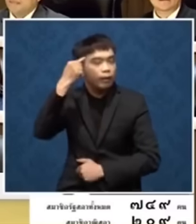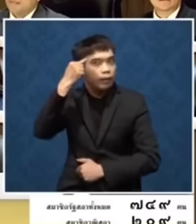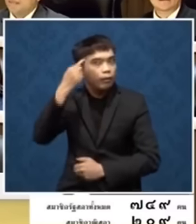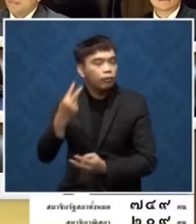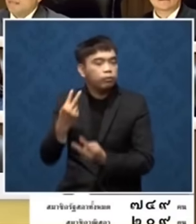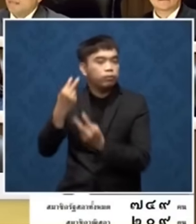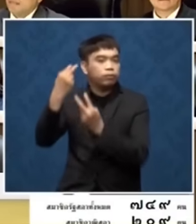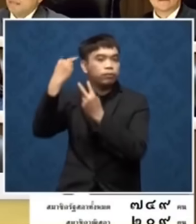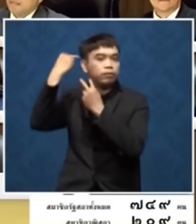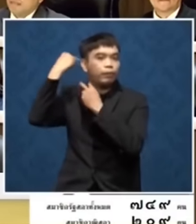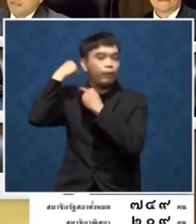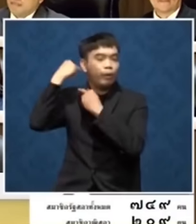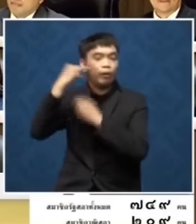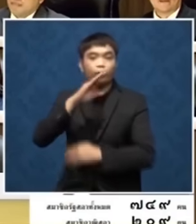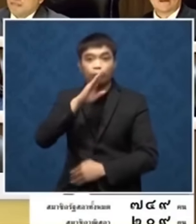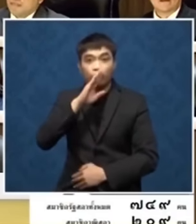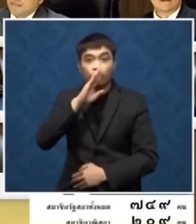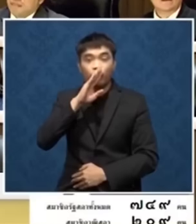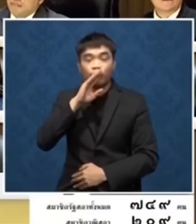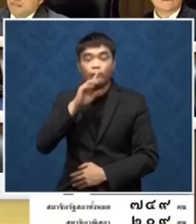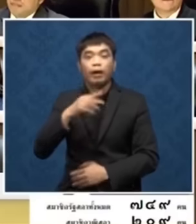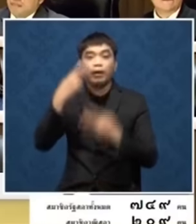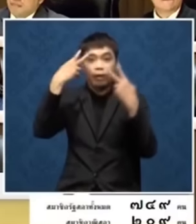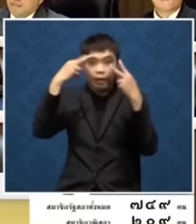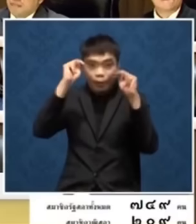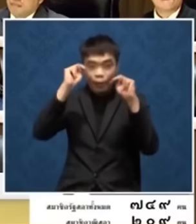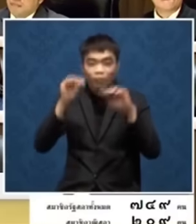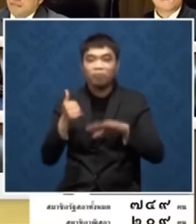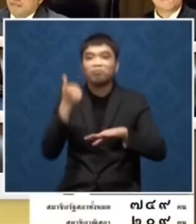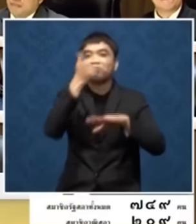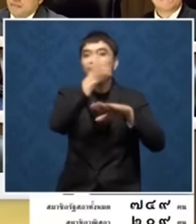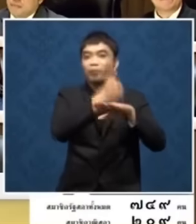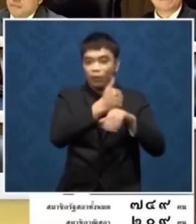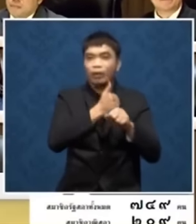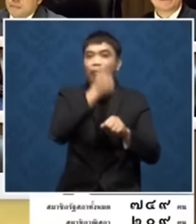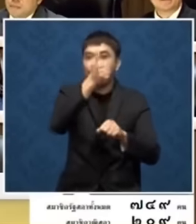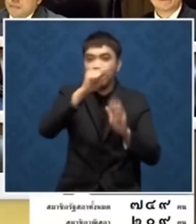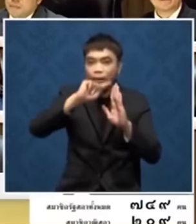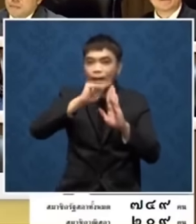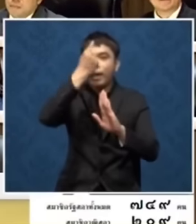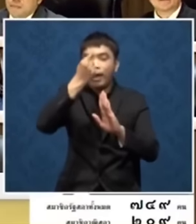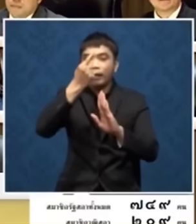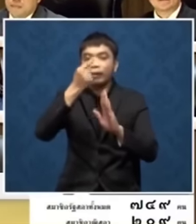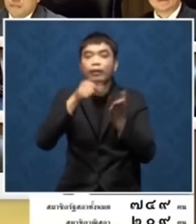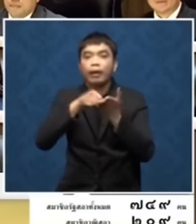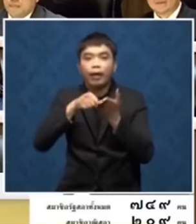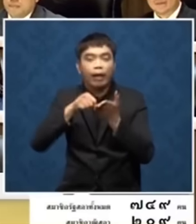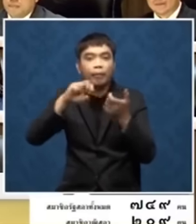ครับว่าถ้าท่านได้เป็นนายกรัฐมนตรีสิ่งแรกที่ท่านต้องแก้ไขปัญหากับประเทศชาตินี้คือเรื่องอะไร